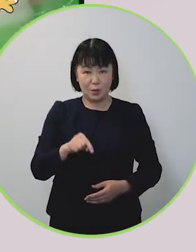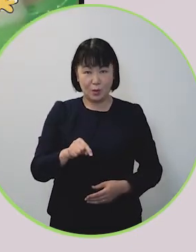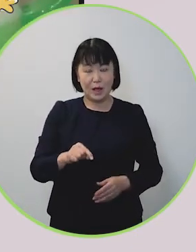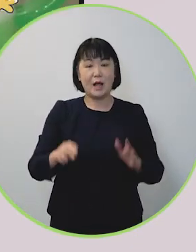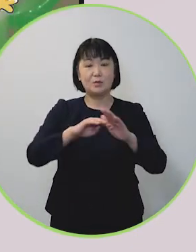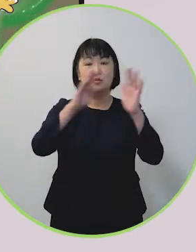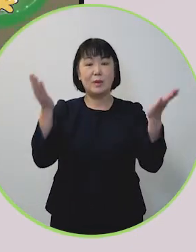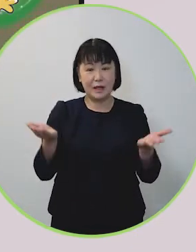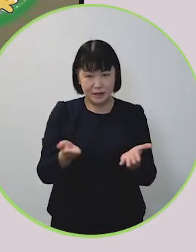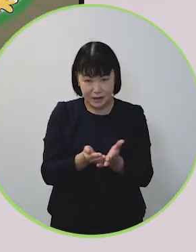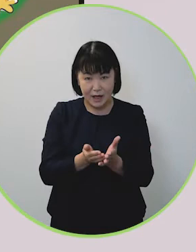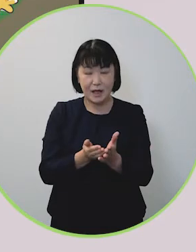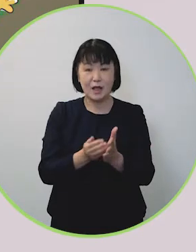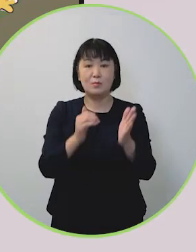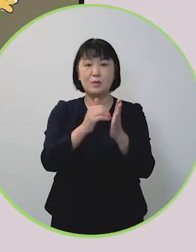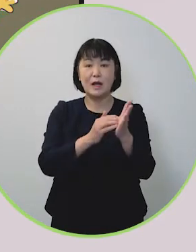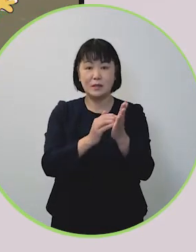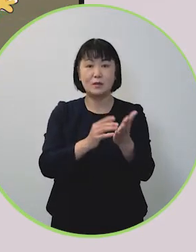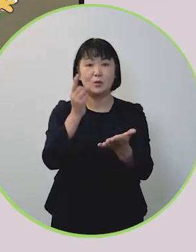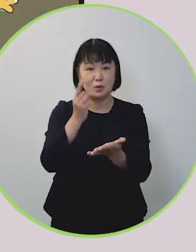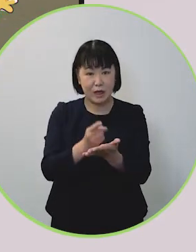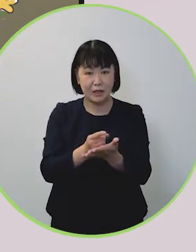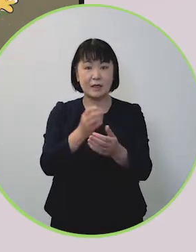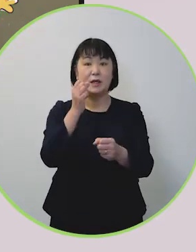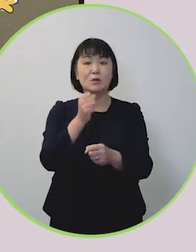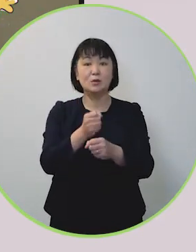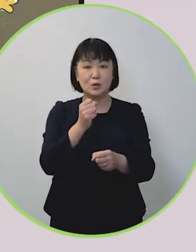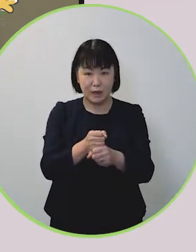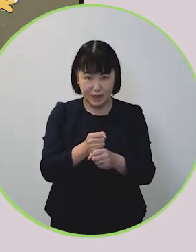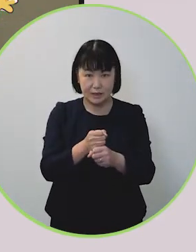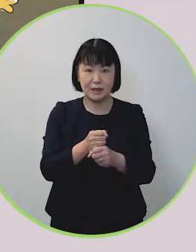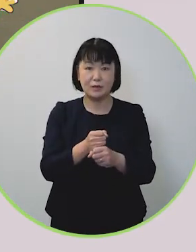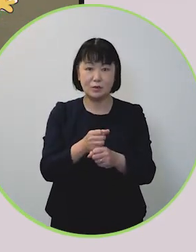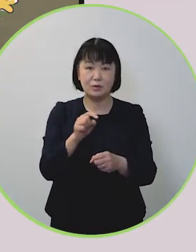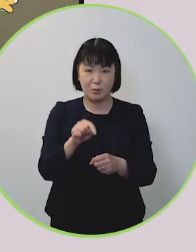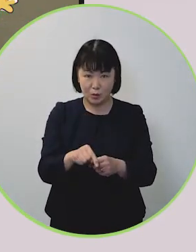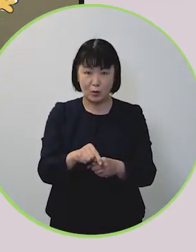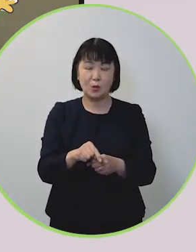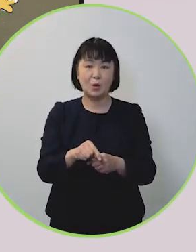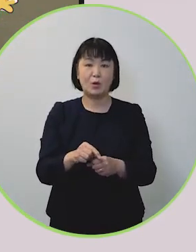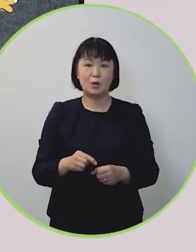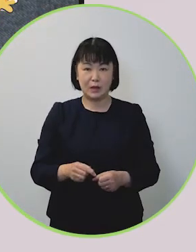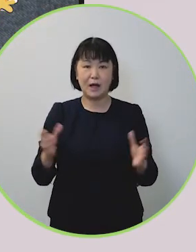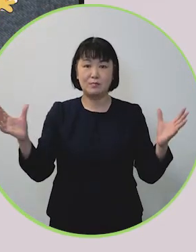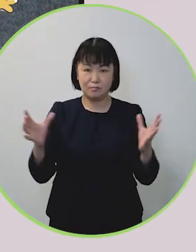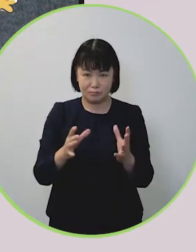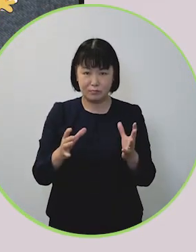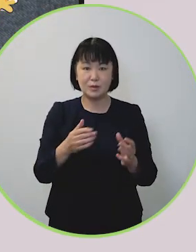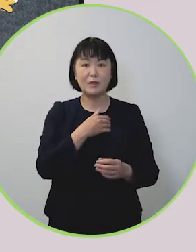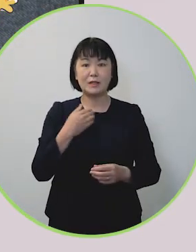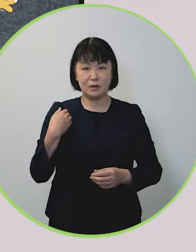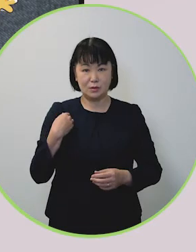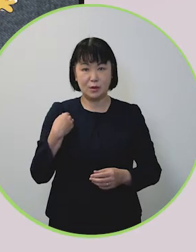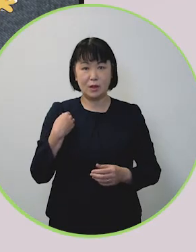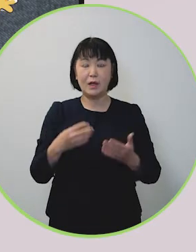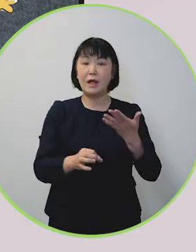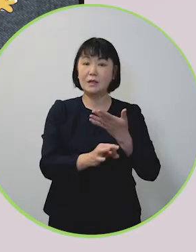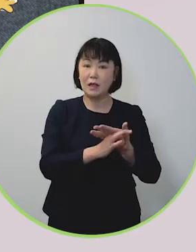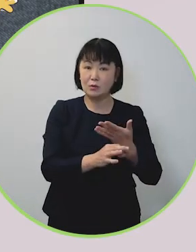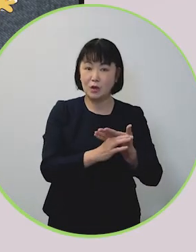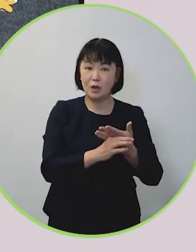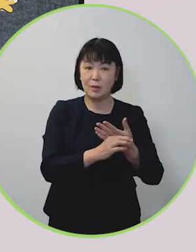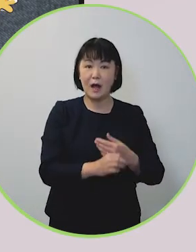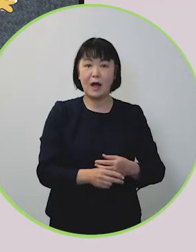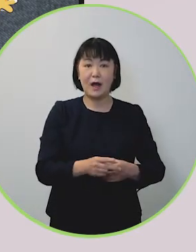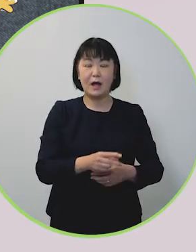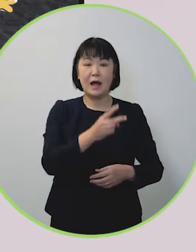製品自体がすべてプラスチックでできているものだけが対象なの例えば一部金属が使われている